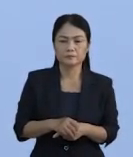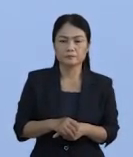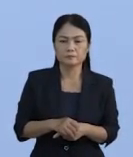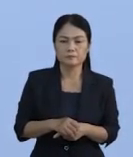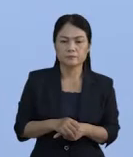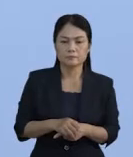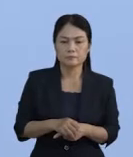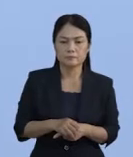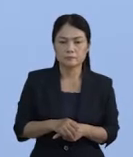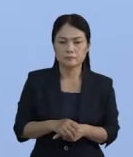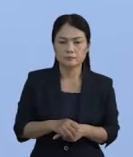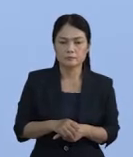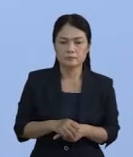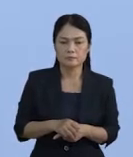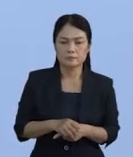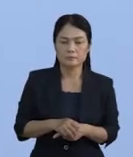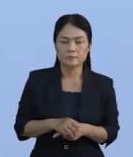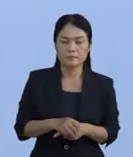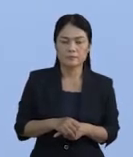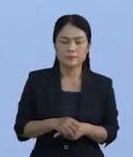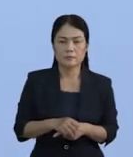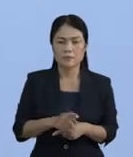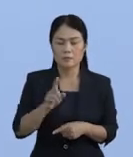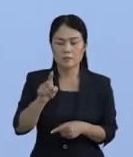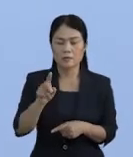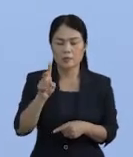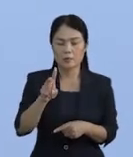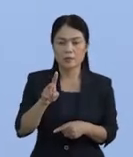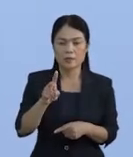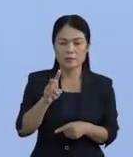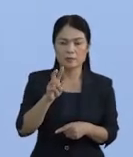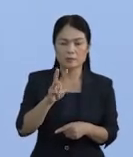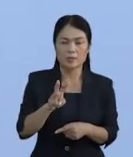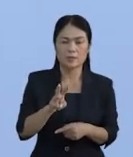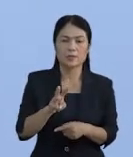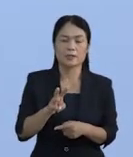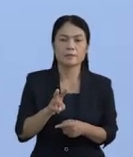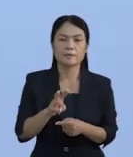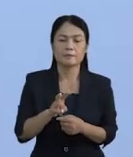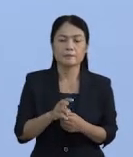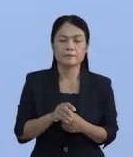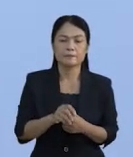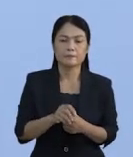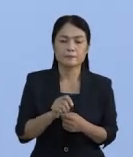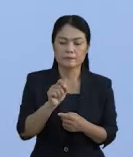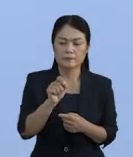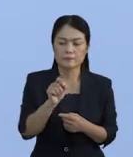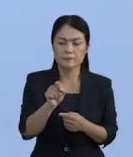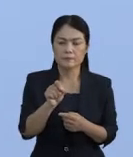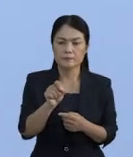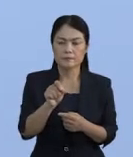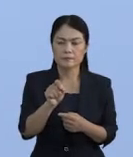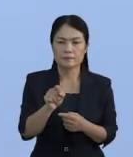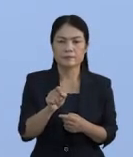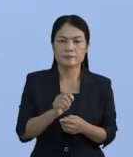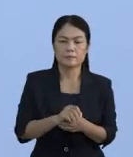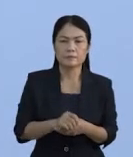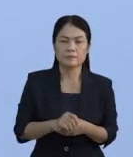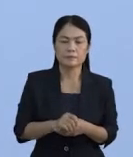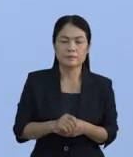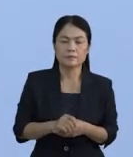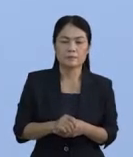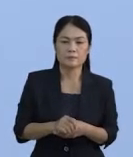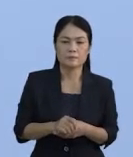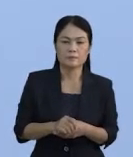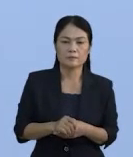dương rõ muối pí bầy mà bầy công chấn dương chơi